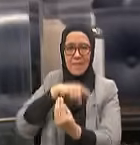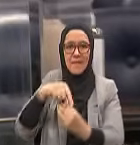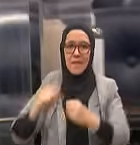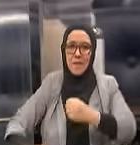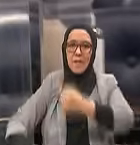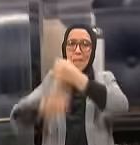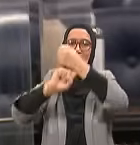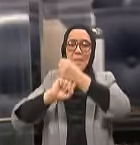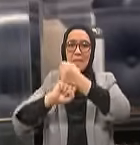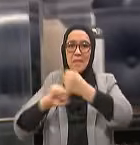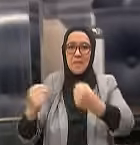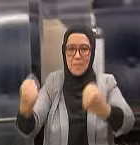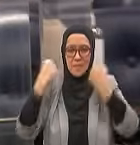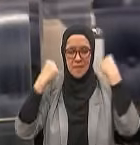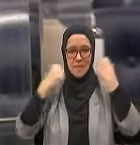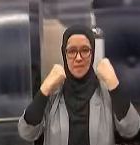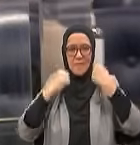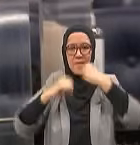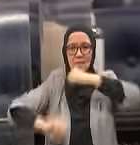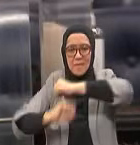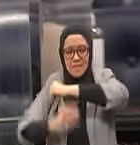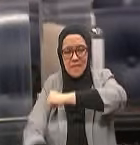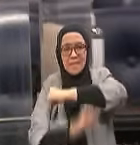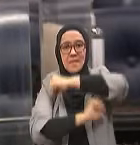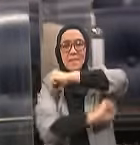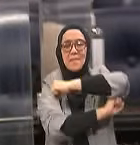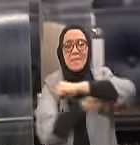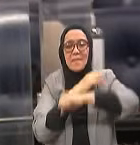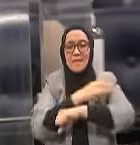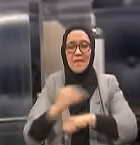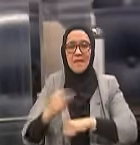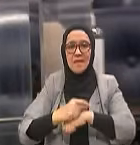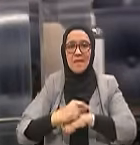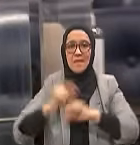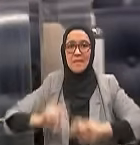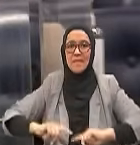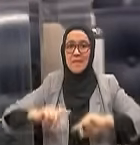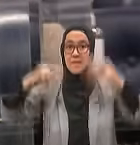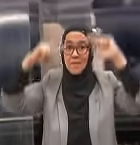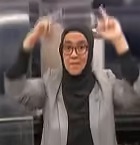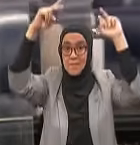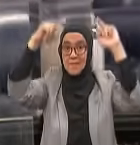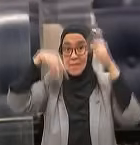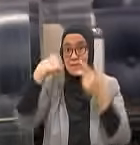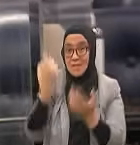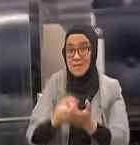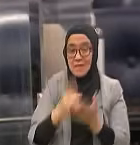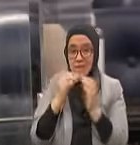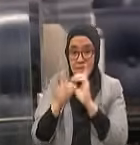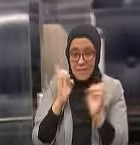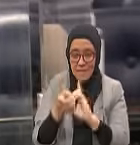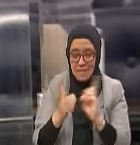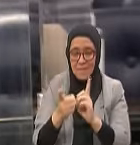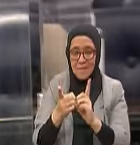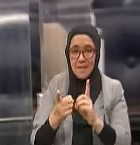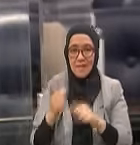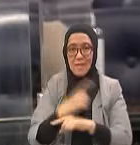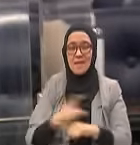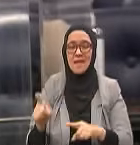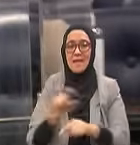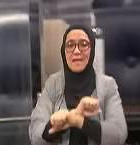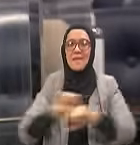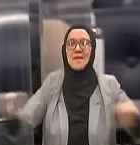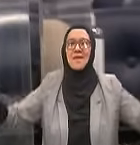penjajahan infrastruktur dan peringatan ini terlihat membangunkan paket digital tersedia pada